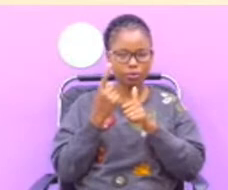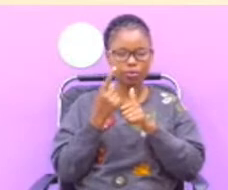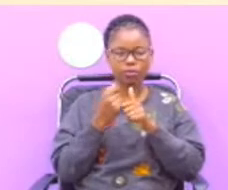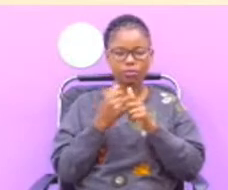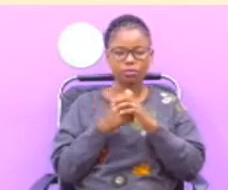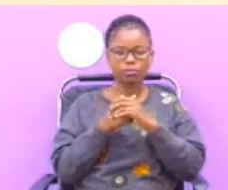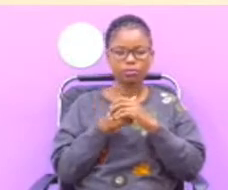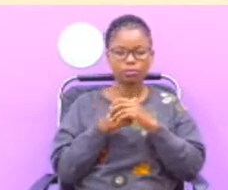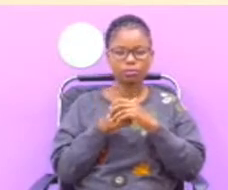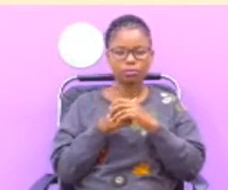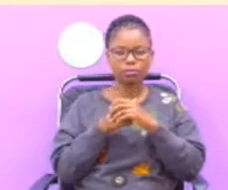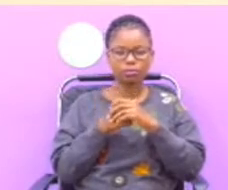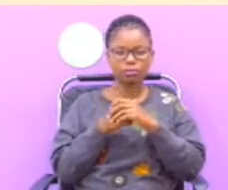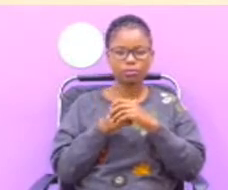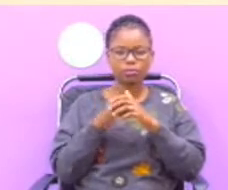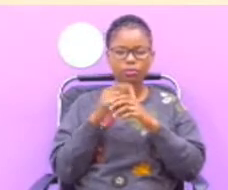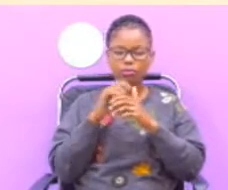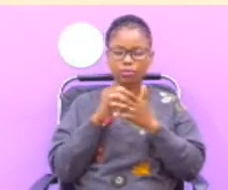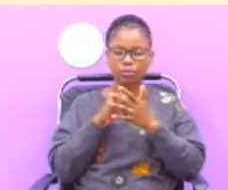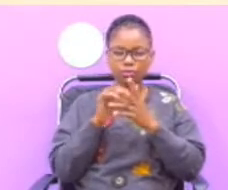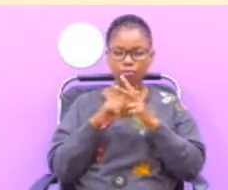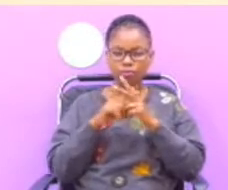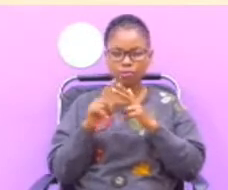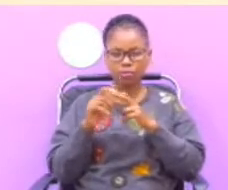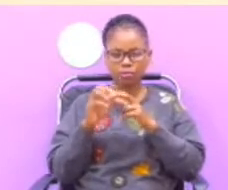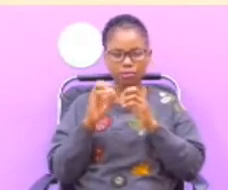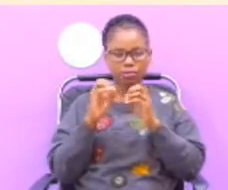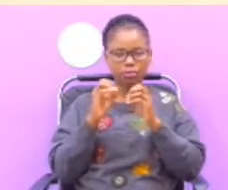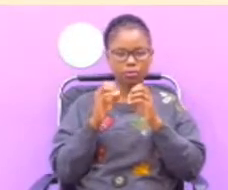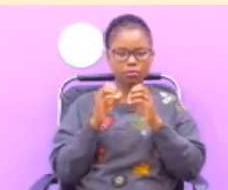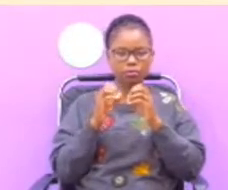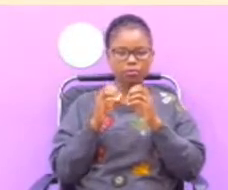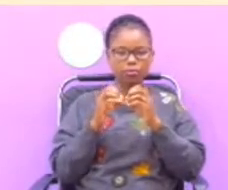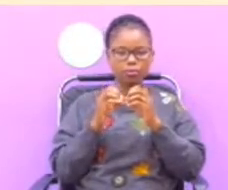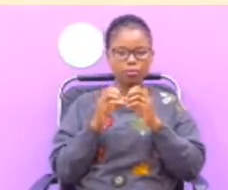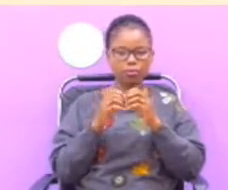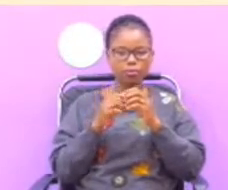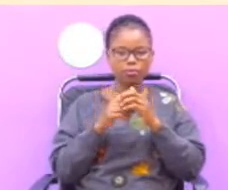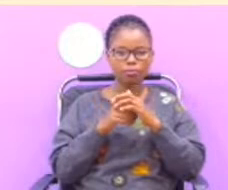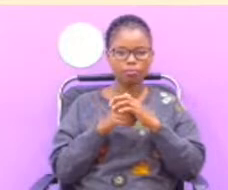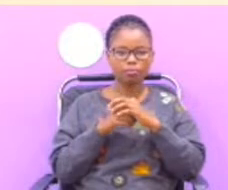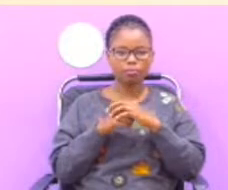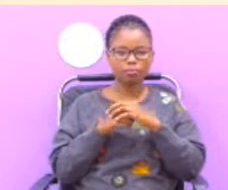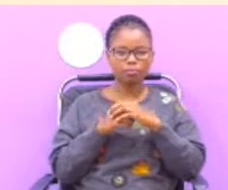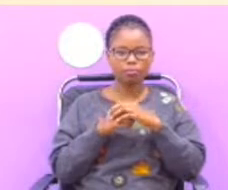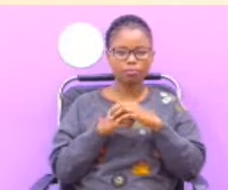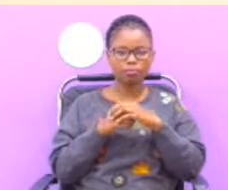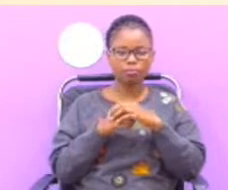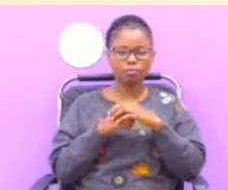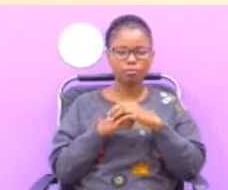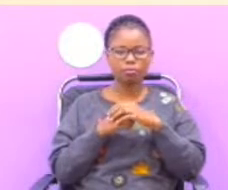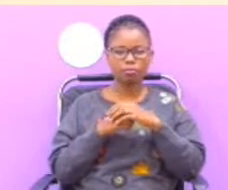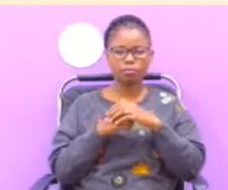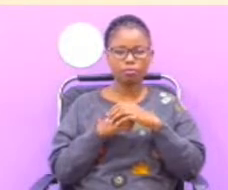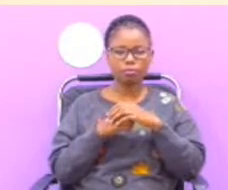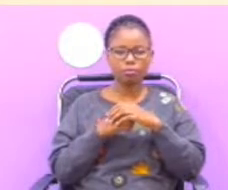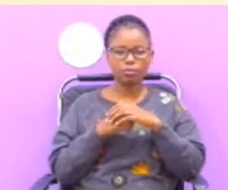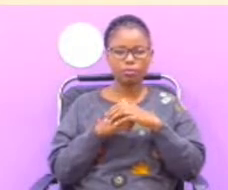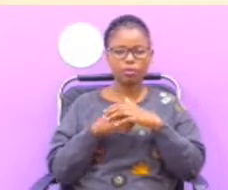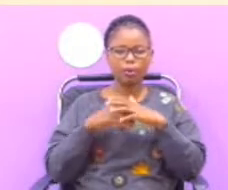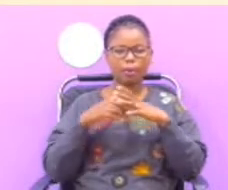ubu ndukambe gutengera tetwambe turore kana hihi kuri andu mohigiriire maundu-ini ma mai guku ni gukoragwo hihi na andu a Kenya